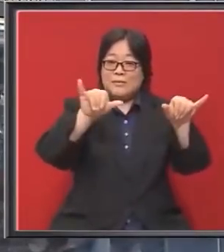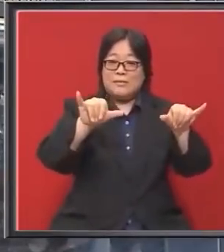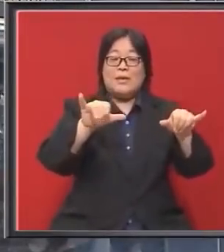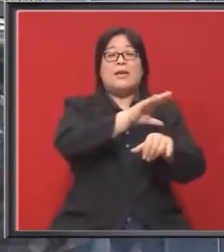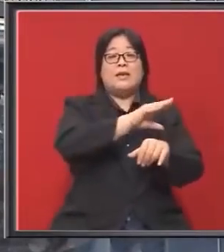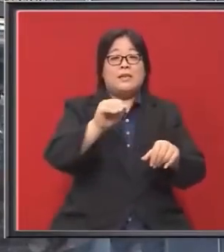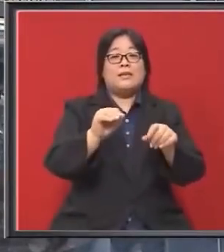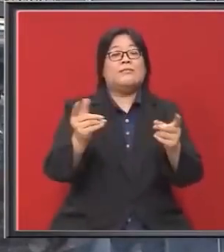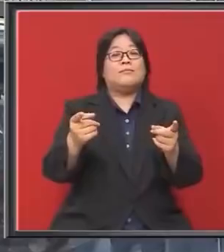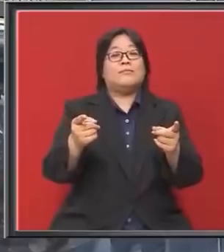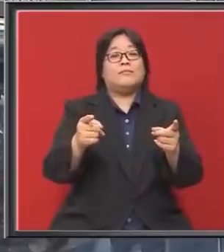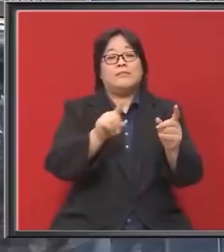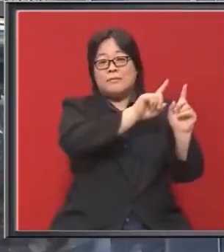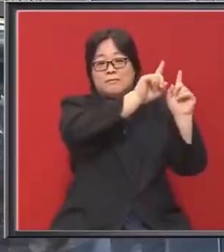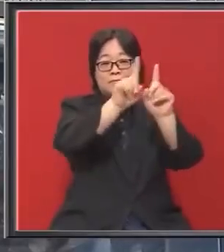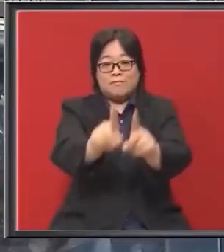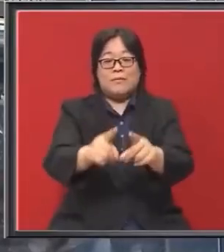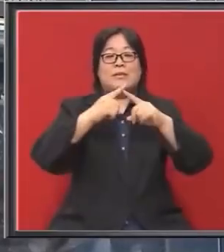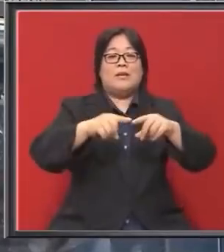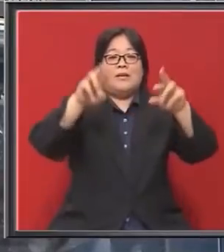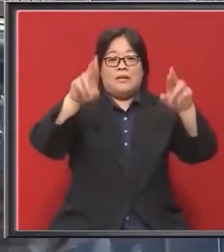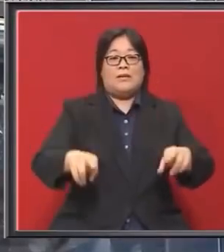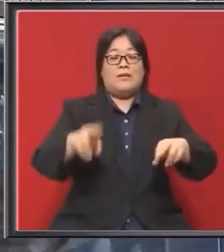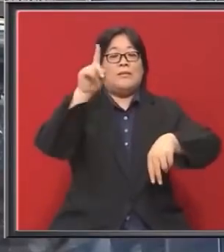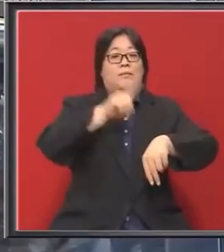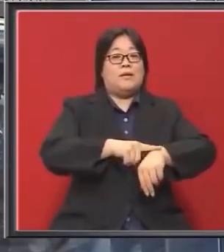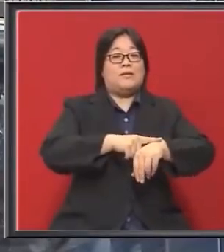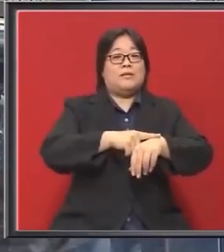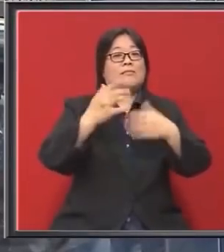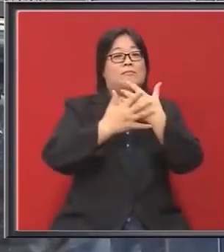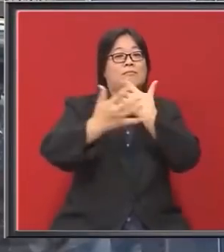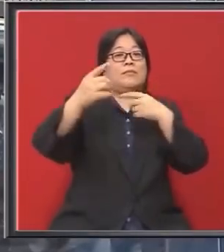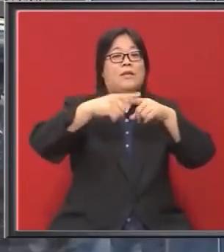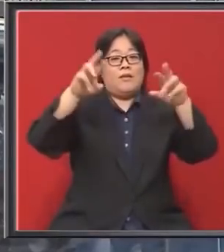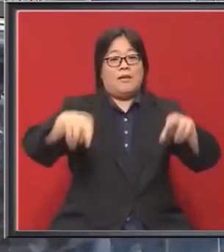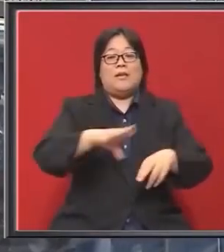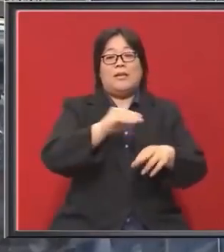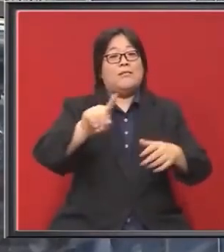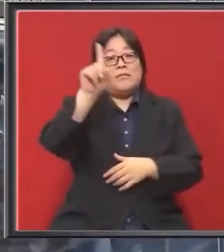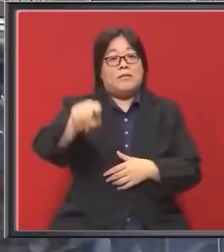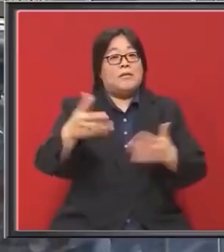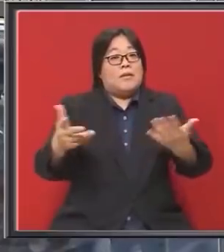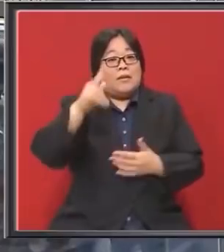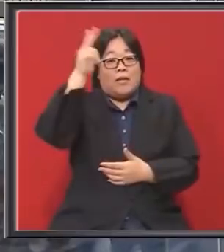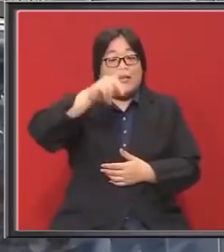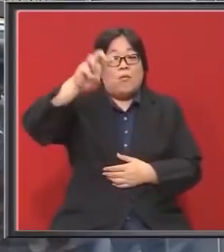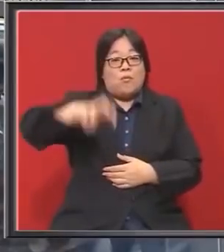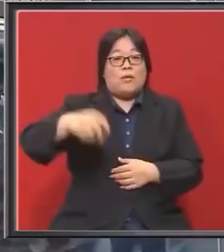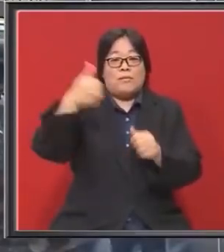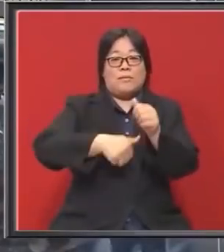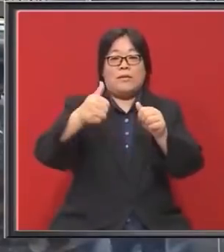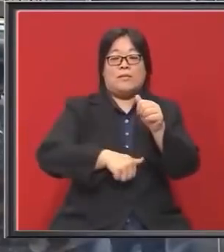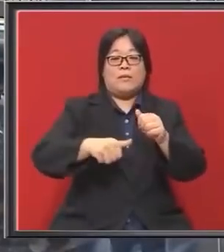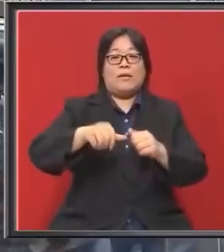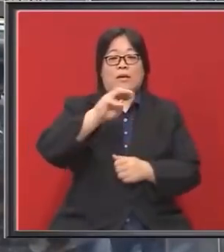setelah diiringi bagi mengajari dewan rakyat selamat tempo pikirannya ni berlangsung dada kerajaan akan mewajibkan setiap